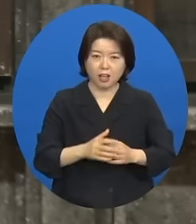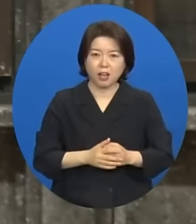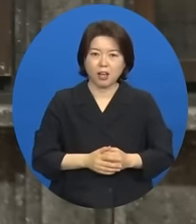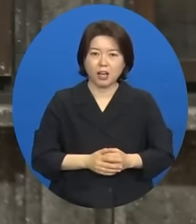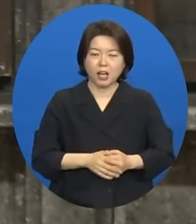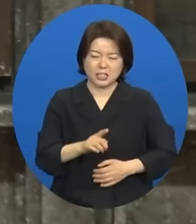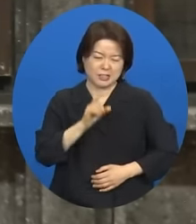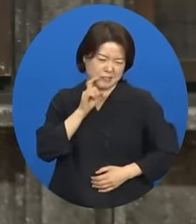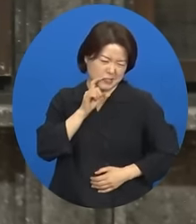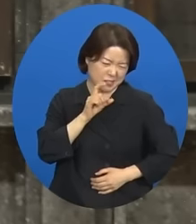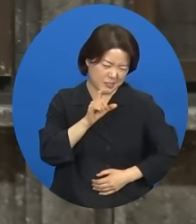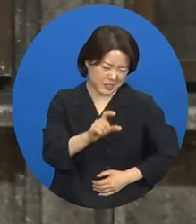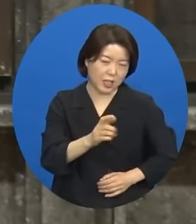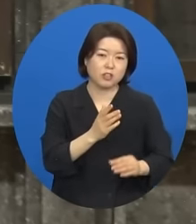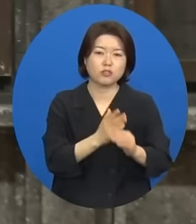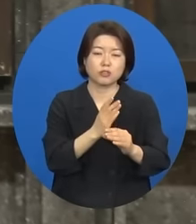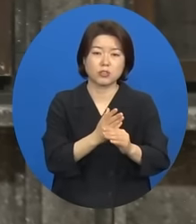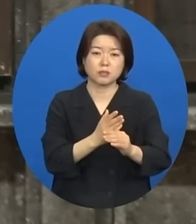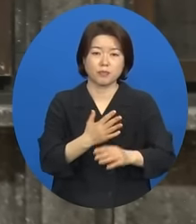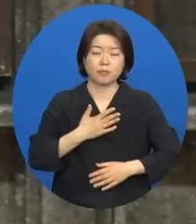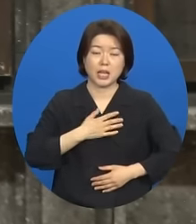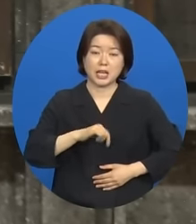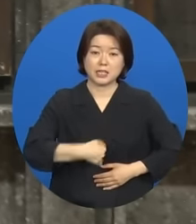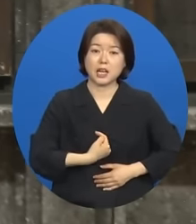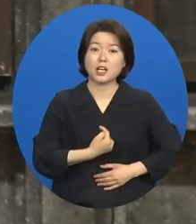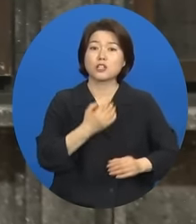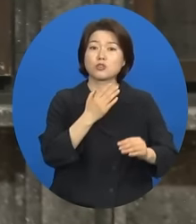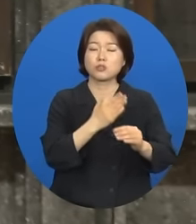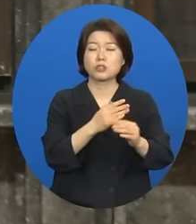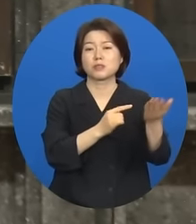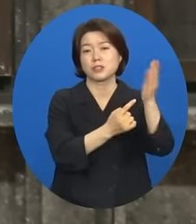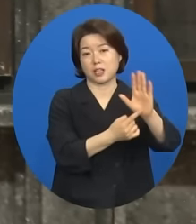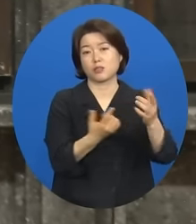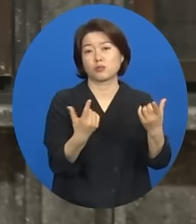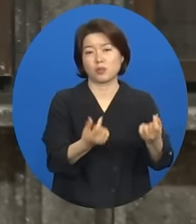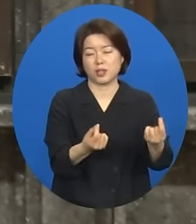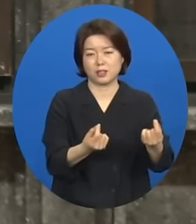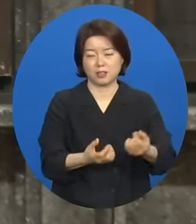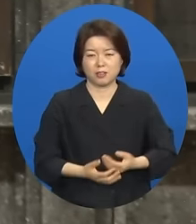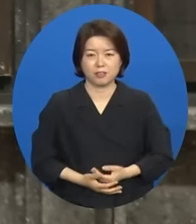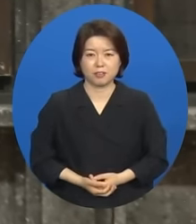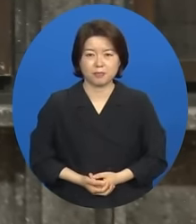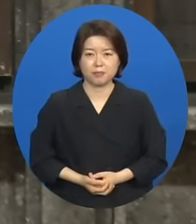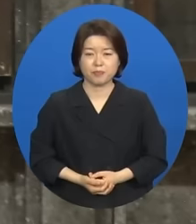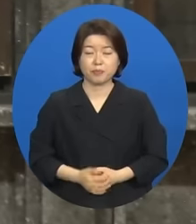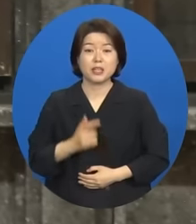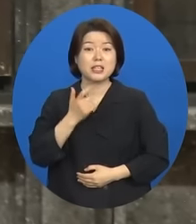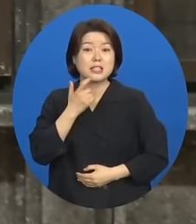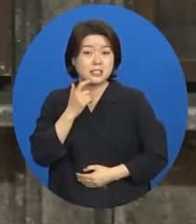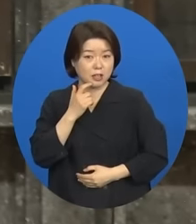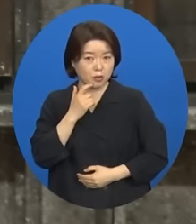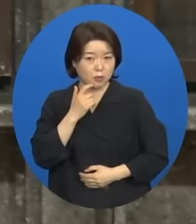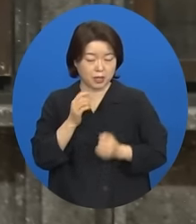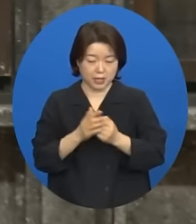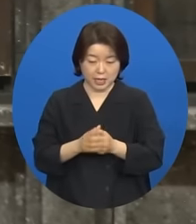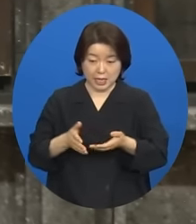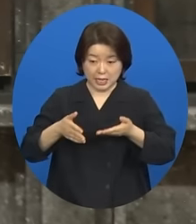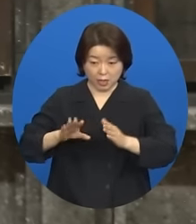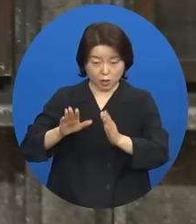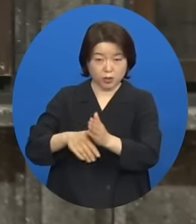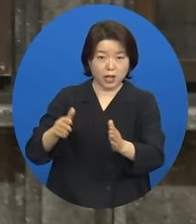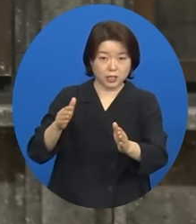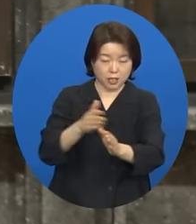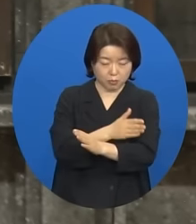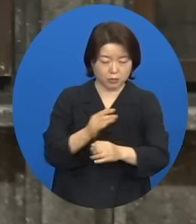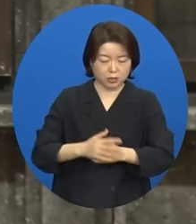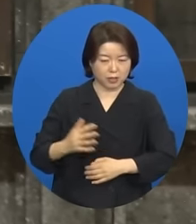중심성과 자기 사랑을 상징하는 거예요. 야곱에게는 타고난 힘과 지구력과